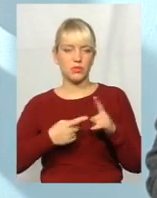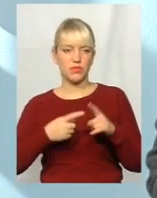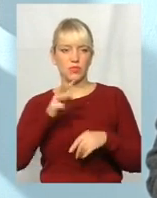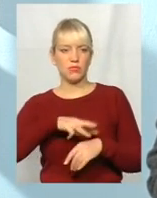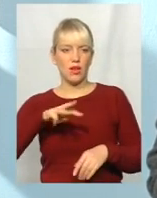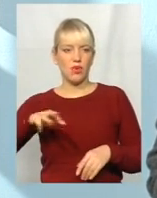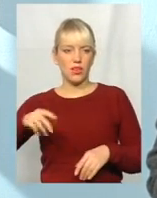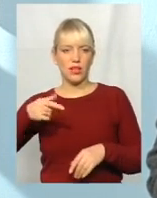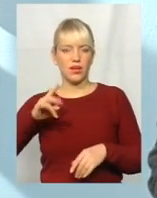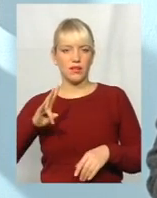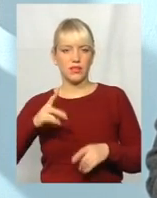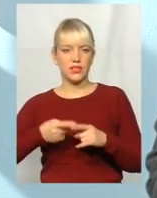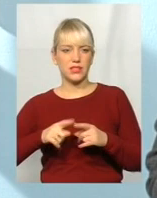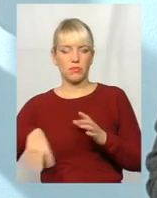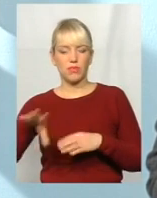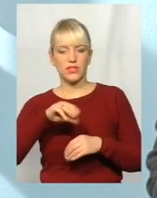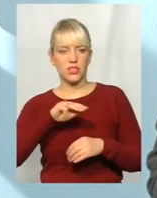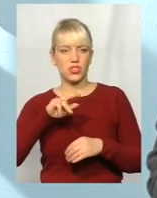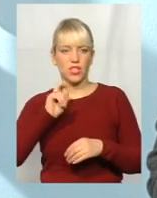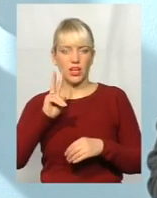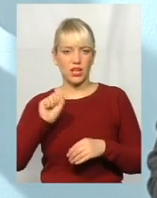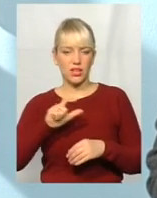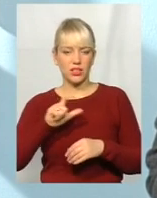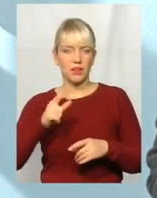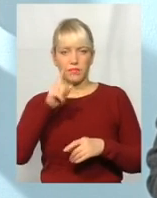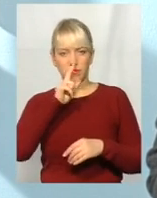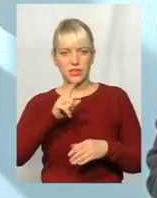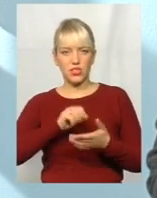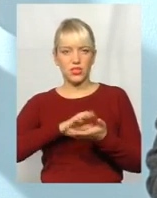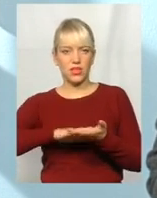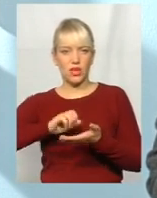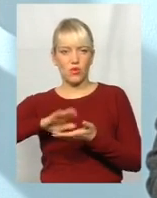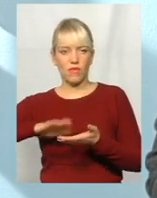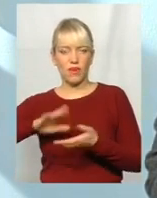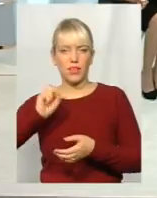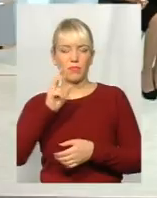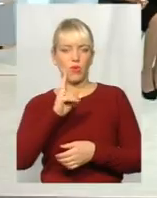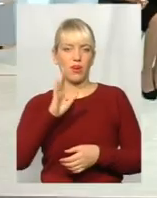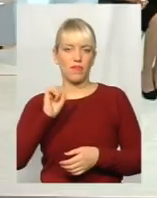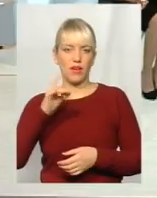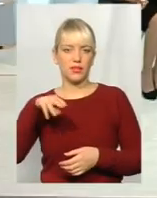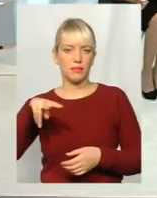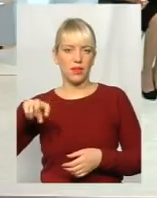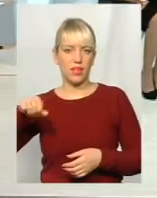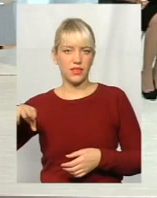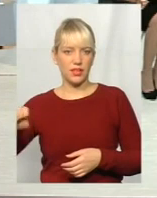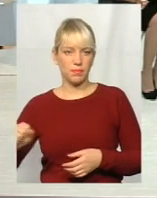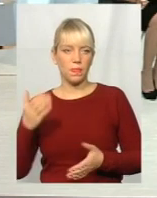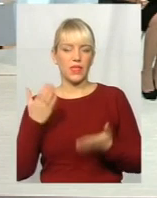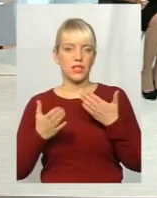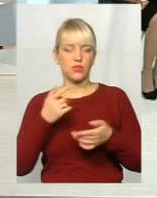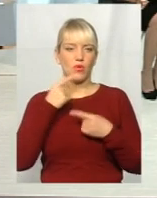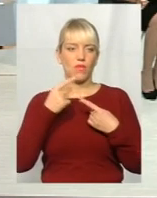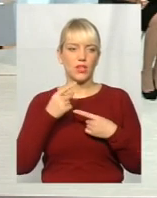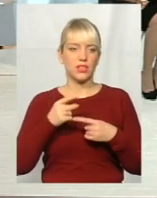мільйона гривень, це по всіх ЖЕКах місячне нарахування по квартирній платі. І якщо говорити